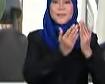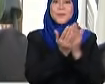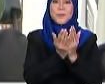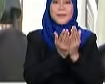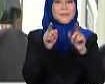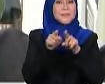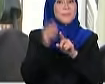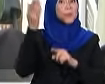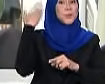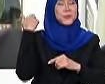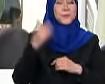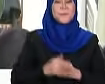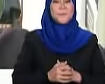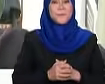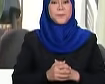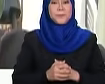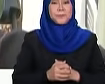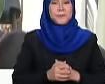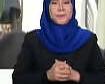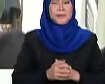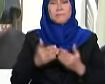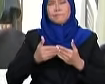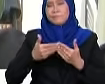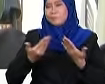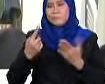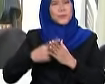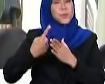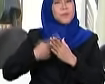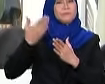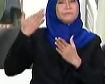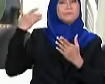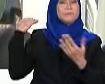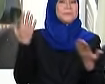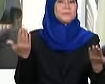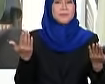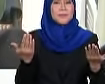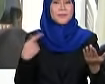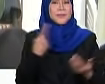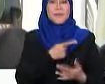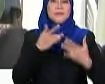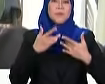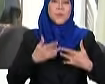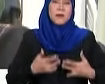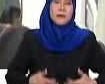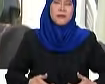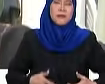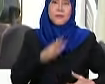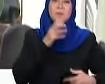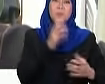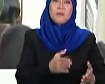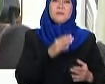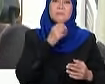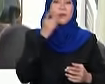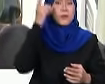dulu sebab jurang berapa bulan nih macam kita orang tua pun macam rasa macam kecewa juga ada orang apalagi di orang